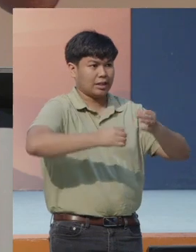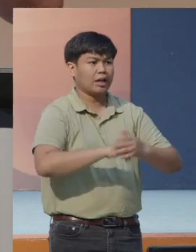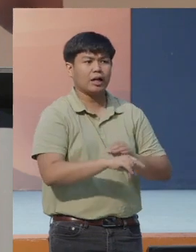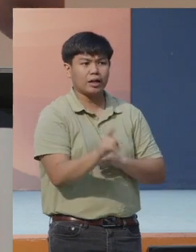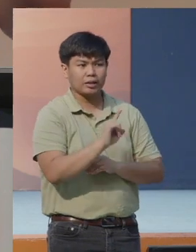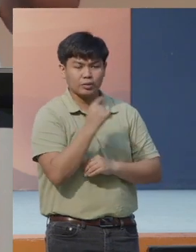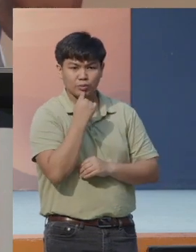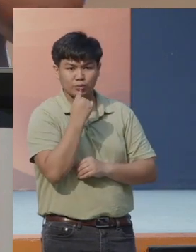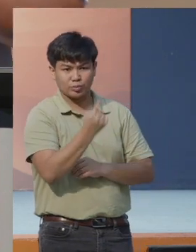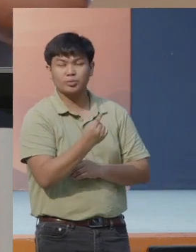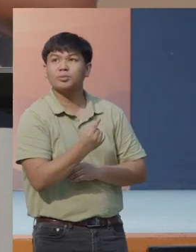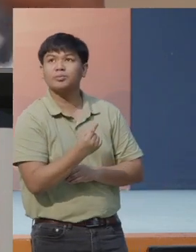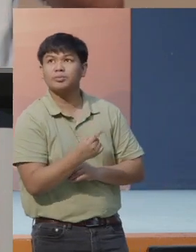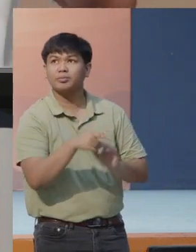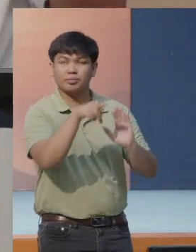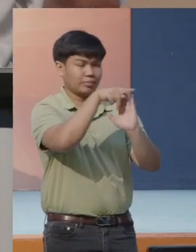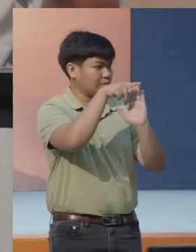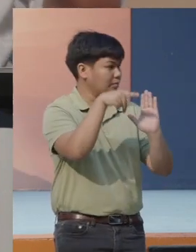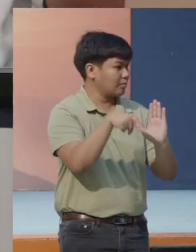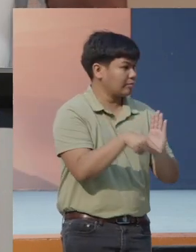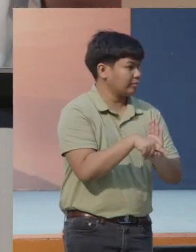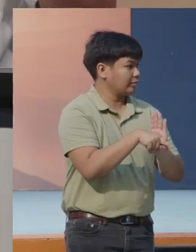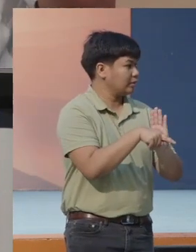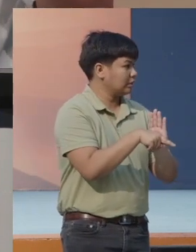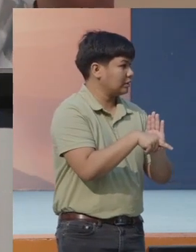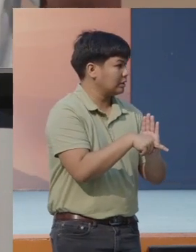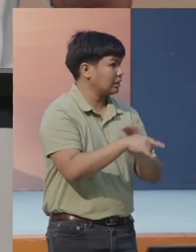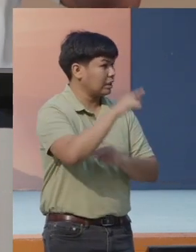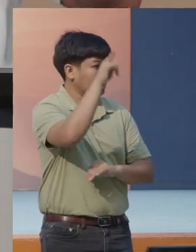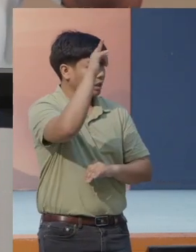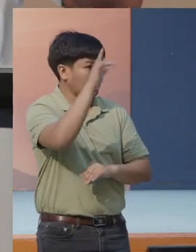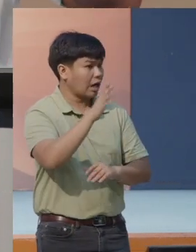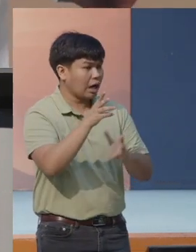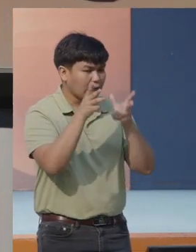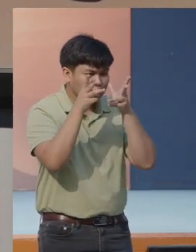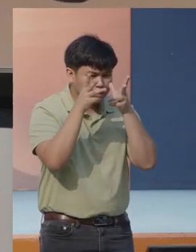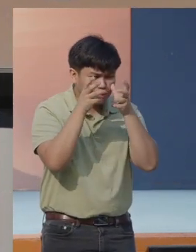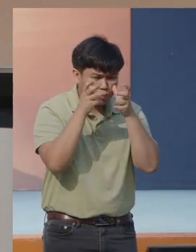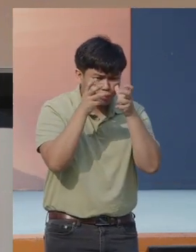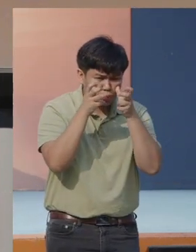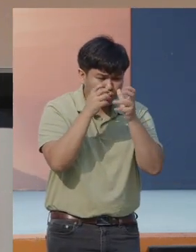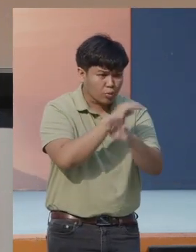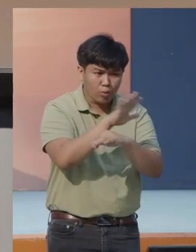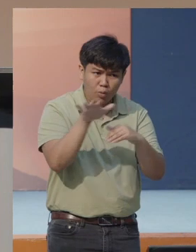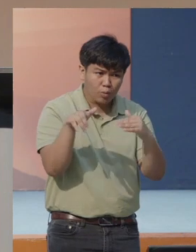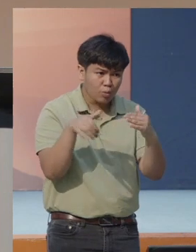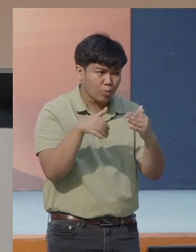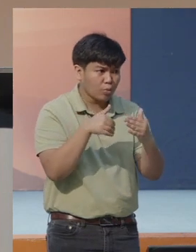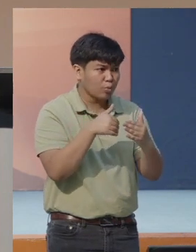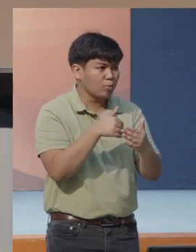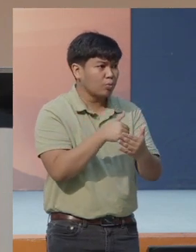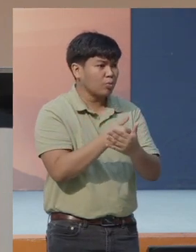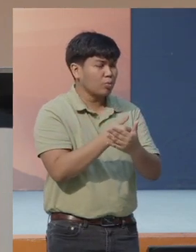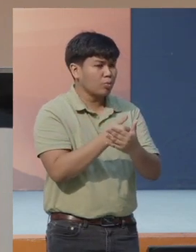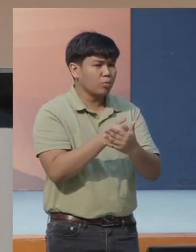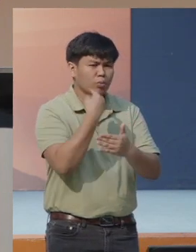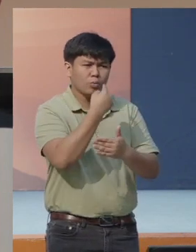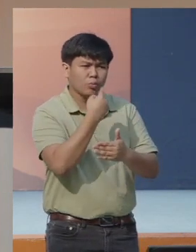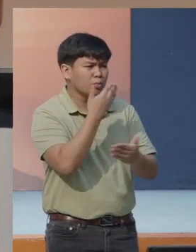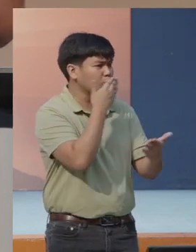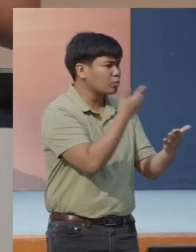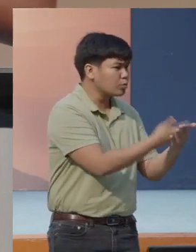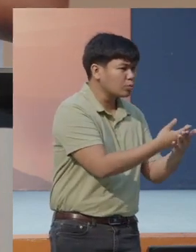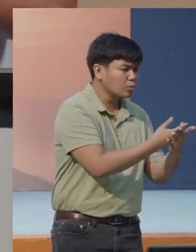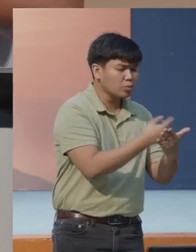ay itong first principle na batid ng Diyos ang mga inosente at ang mga masasama.